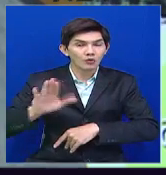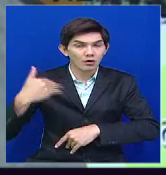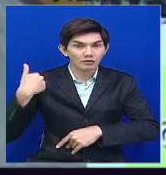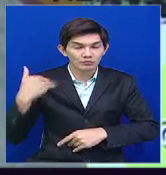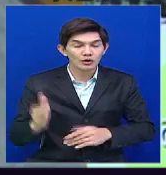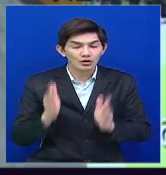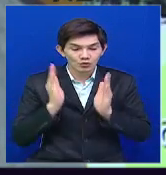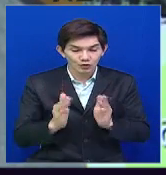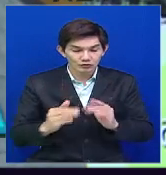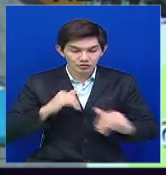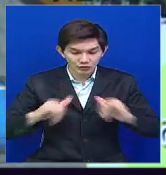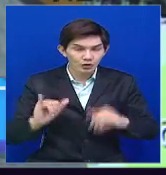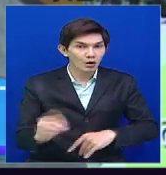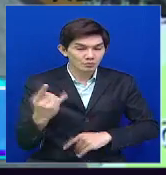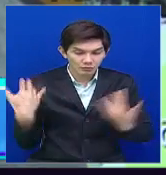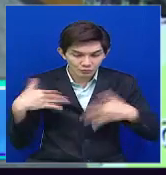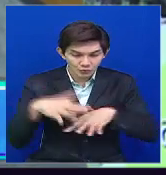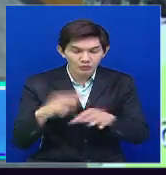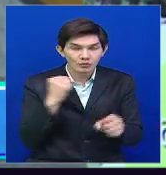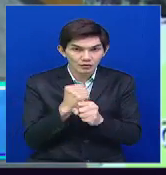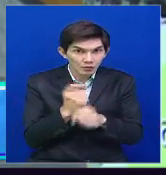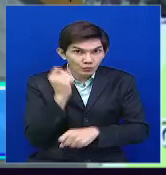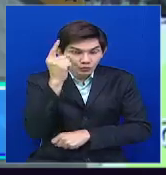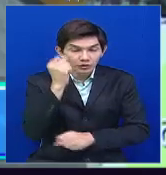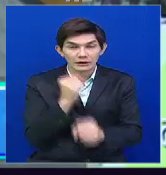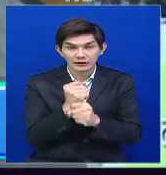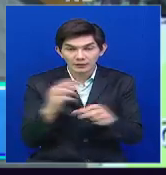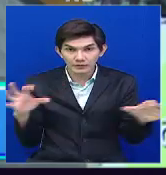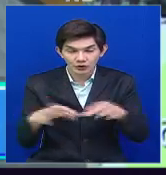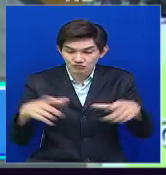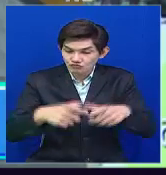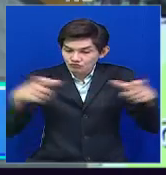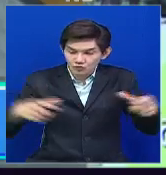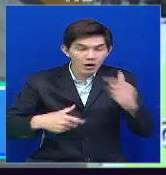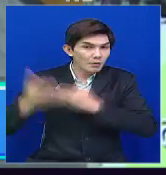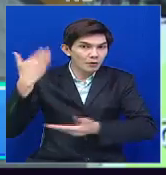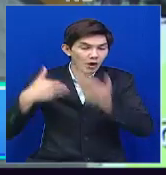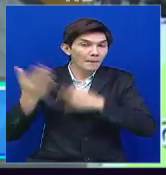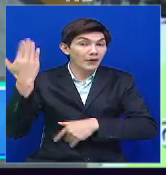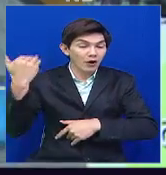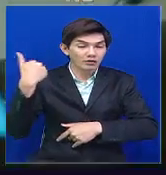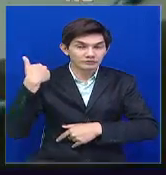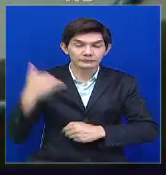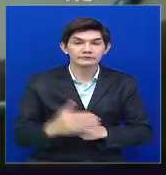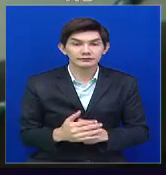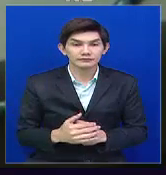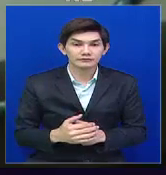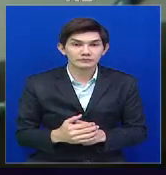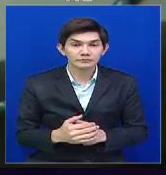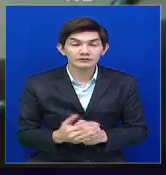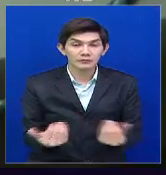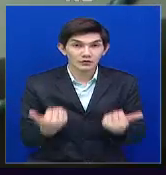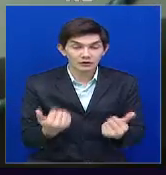ยาวชนคนรุ่นใหม่ต้องเข้ามามีส่วนร่วมนะครับมีความเข้าใจถึงความยิ่งใหญ่ของเมืองโบราณอู่ทองอาณาจักรทวาราวดีในอดีต ทั้ง